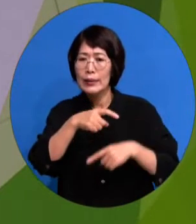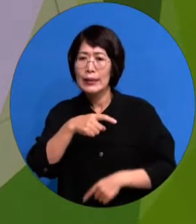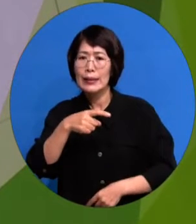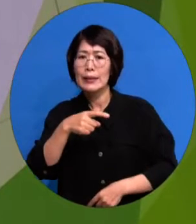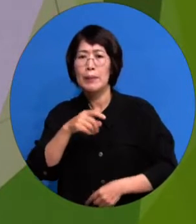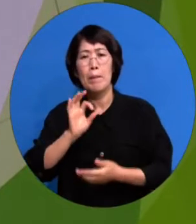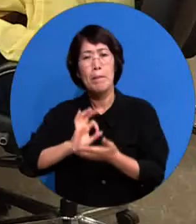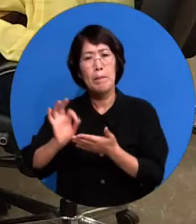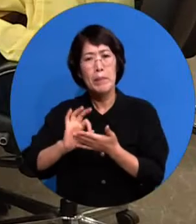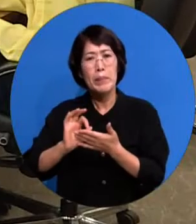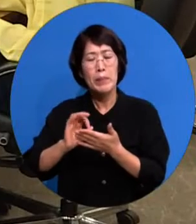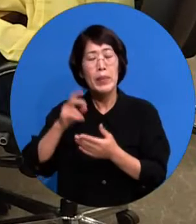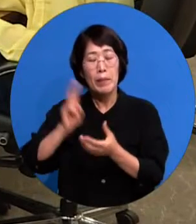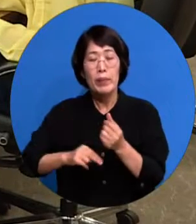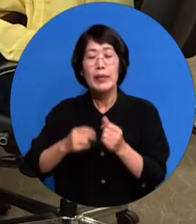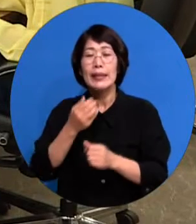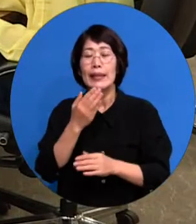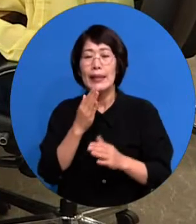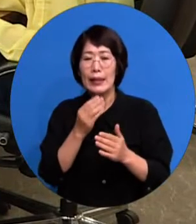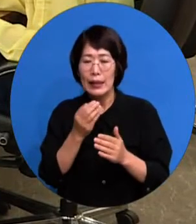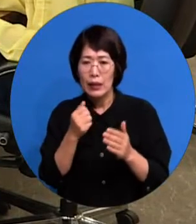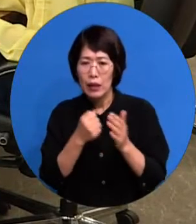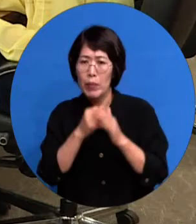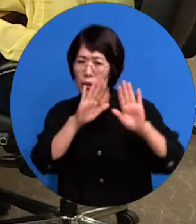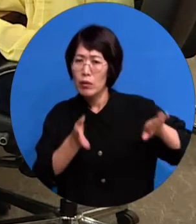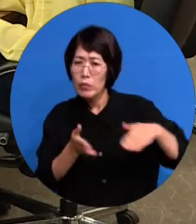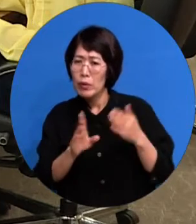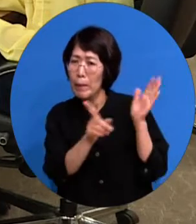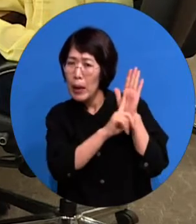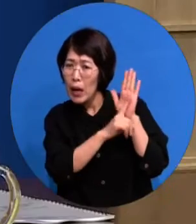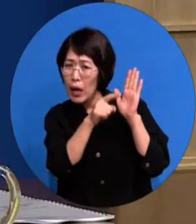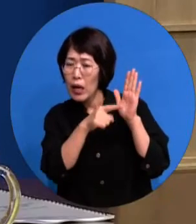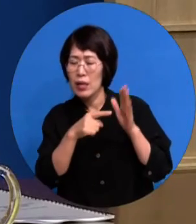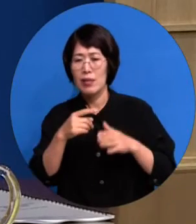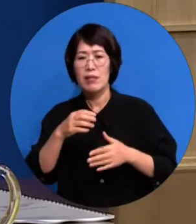원어치를 판매한 꼴이어서 전라남도가 말하는 가격